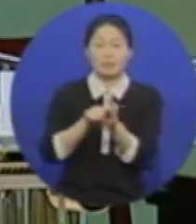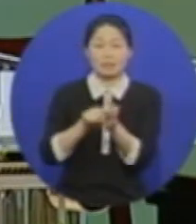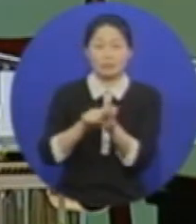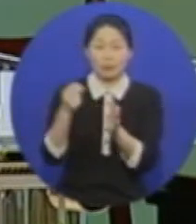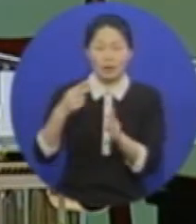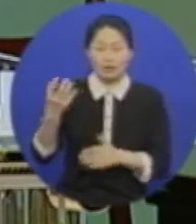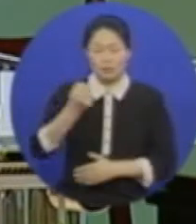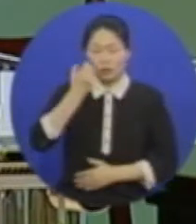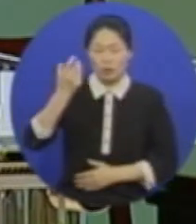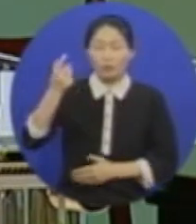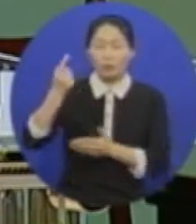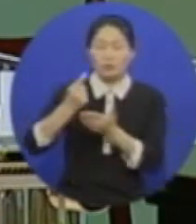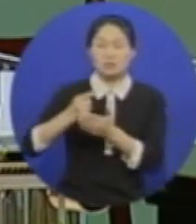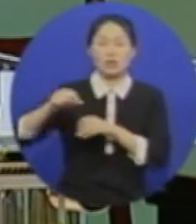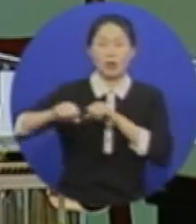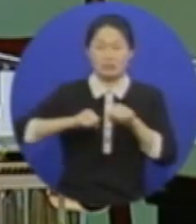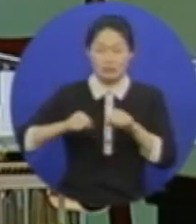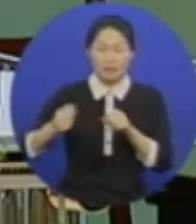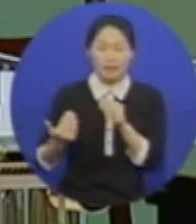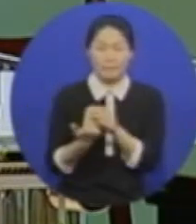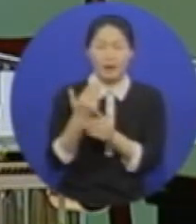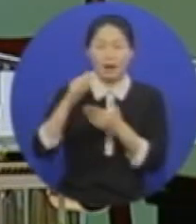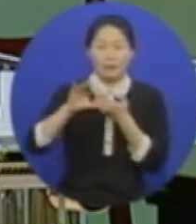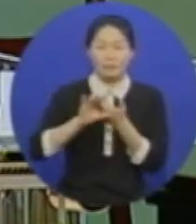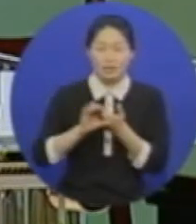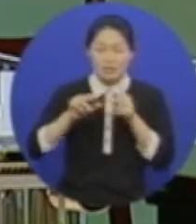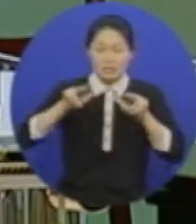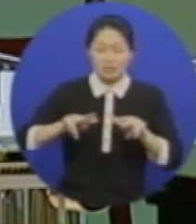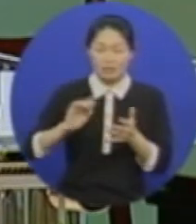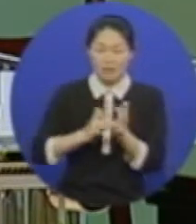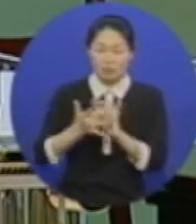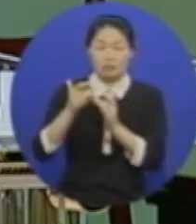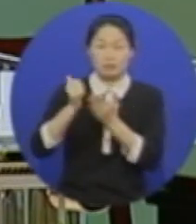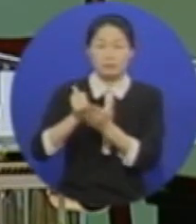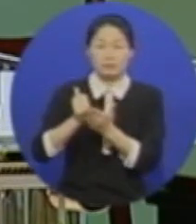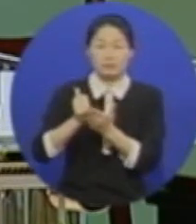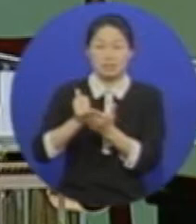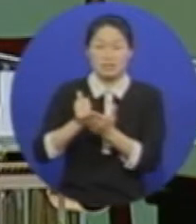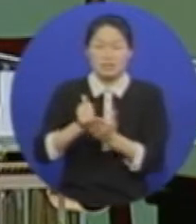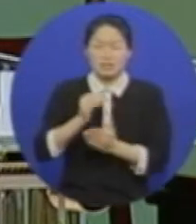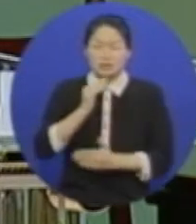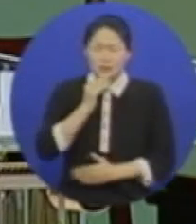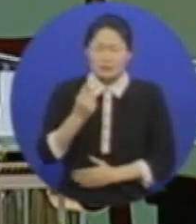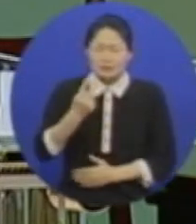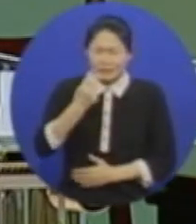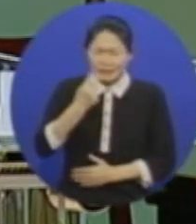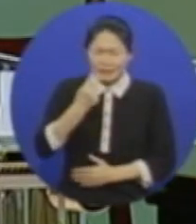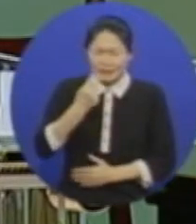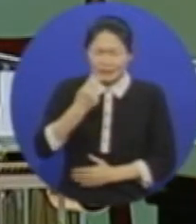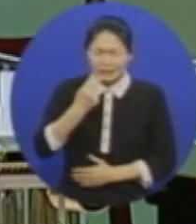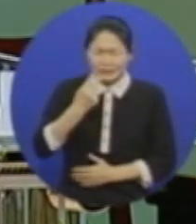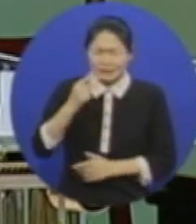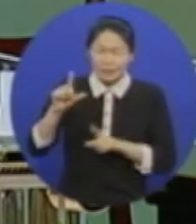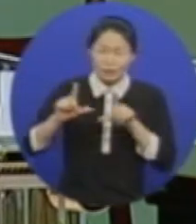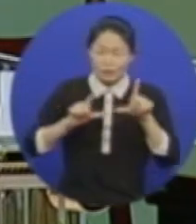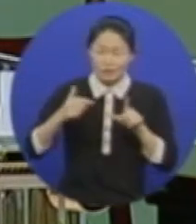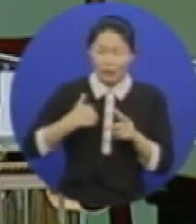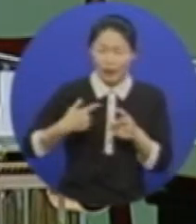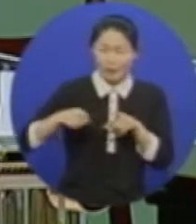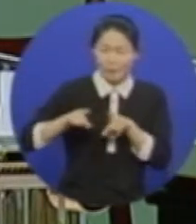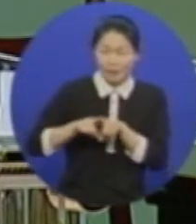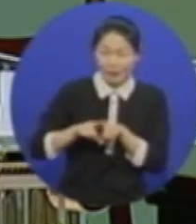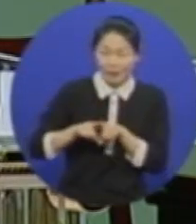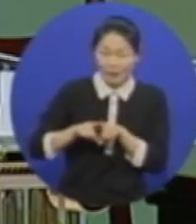성령님이 오시는 역사가 일어나면 이제는 예수님은 정말 생생 에 나와 같이 계시는 분으로 내가